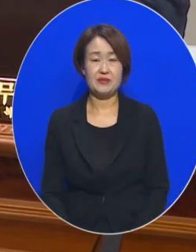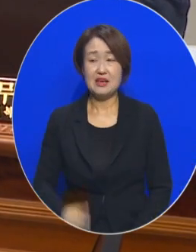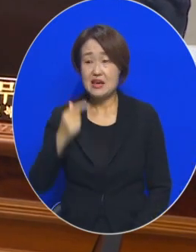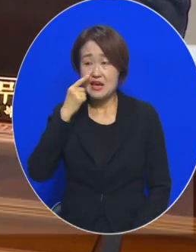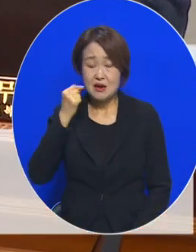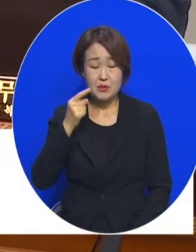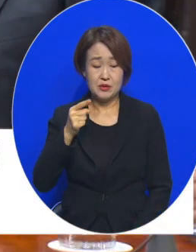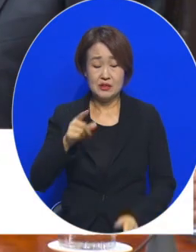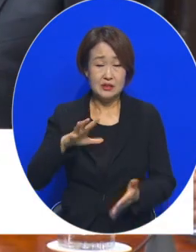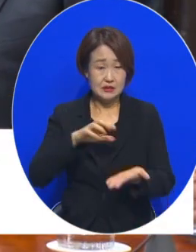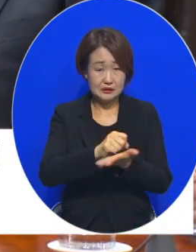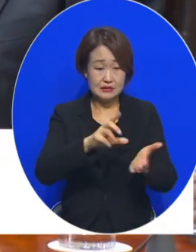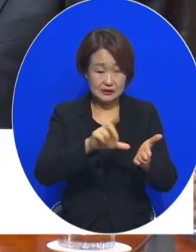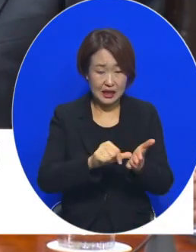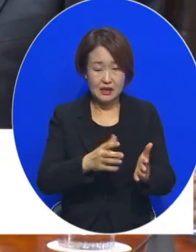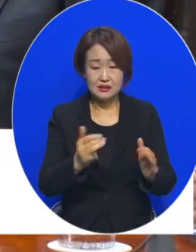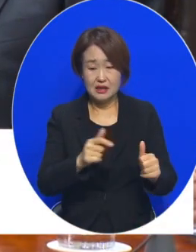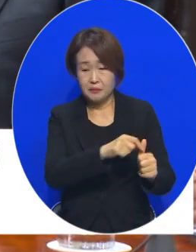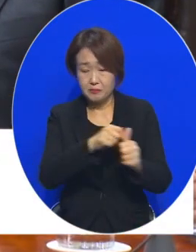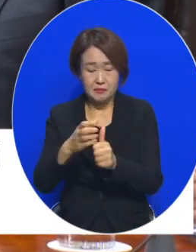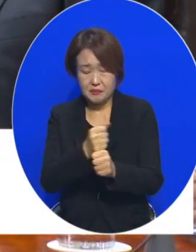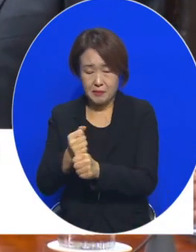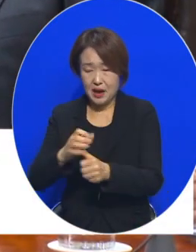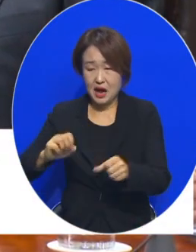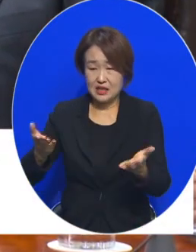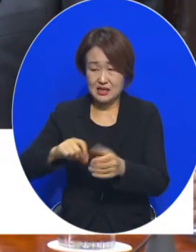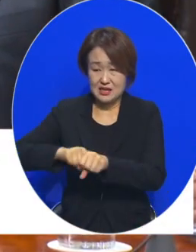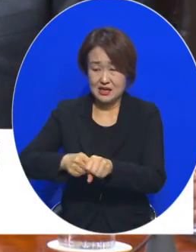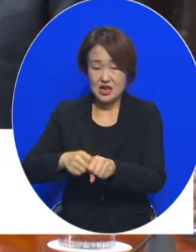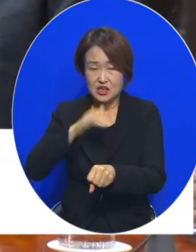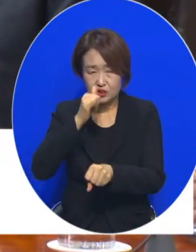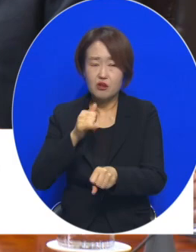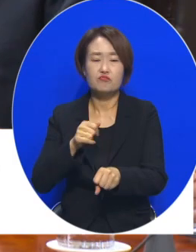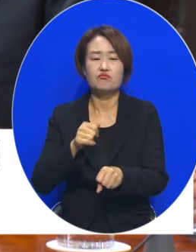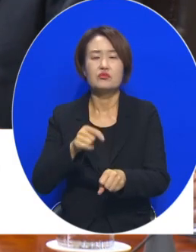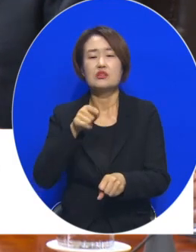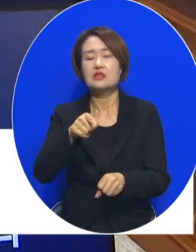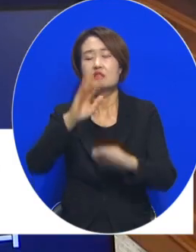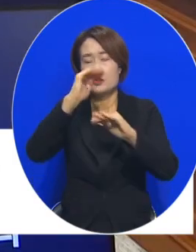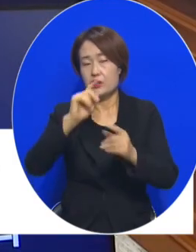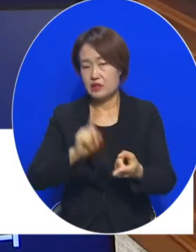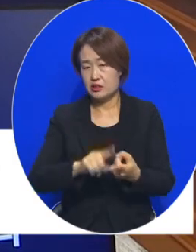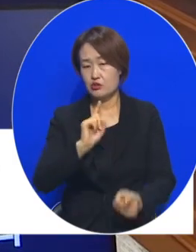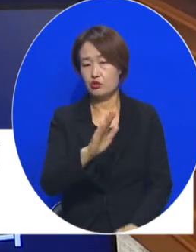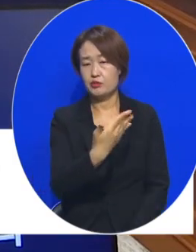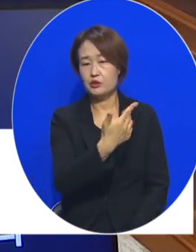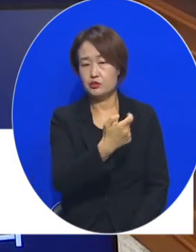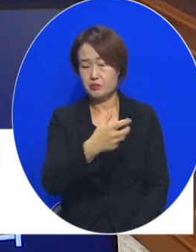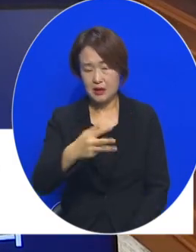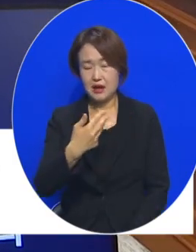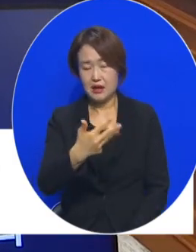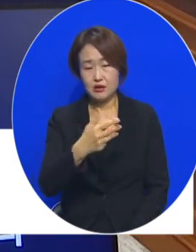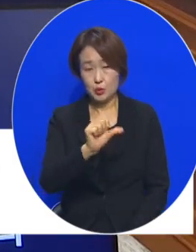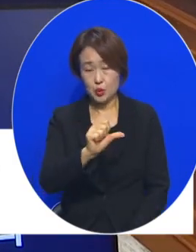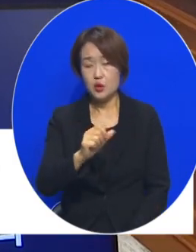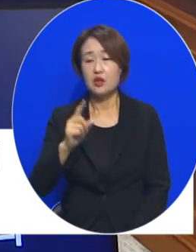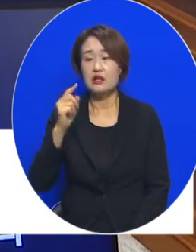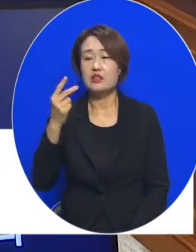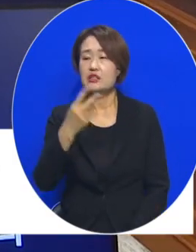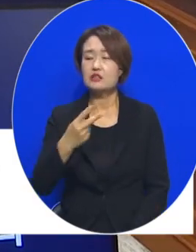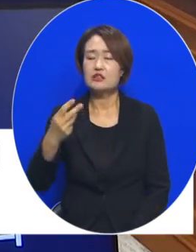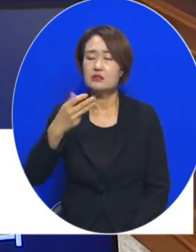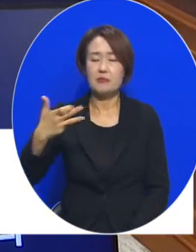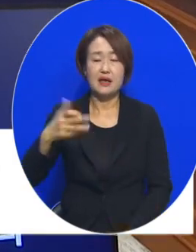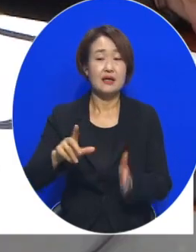강제징용 해법에 대해서도 이해를 구했습니다. 우리 정부는 1965년 한일 합의와 2018년 대법원 배상 판결을